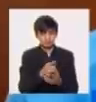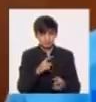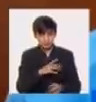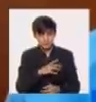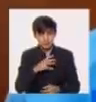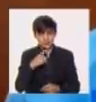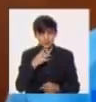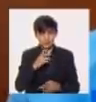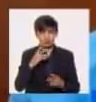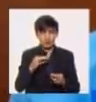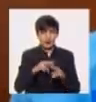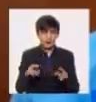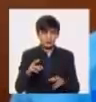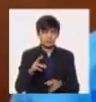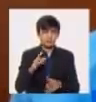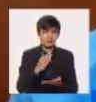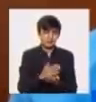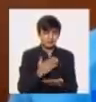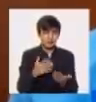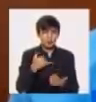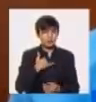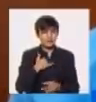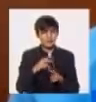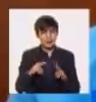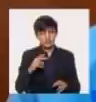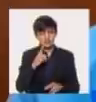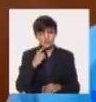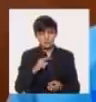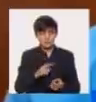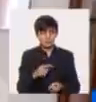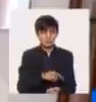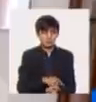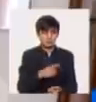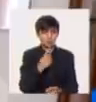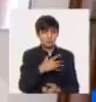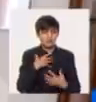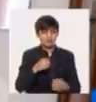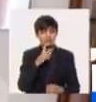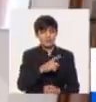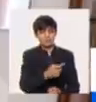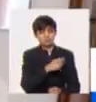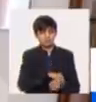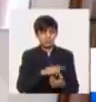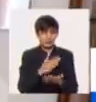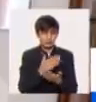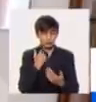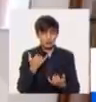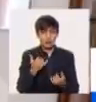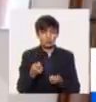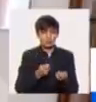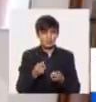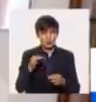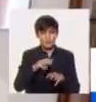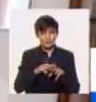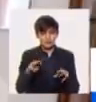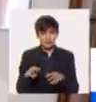уже какие-то результаты и рассматривается ли у нас такой метод лечения? На сегодняшний день на уровне правительства и Министерства